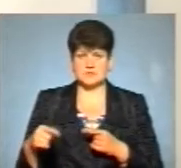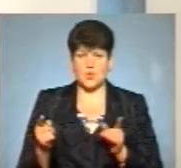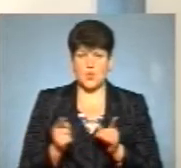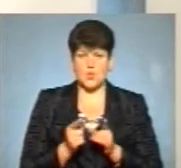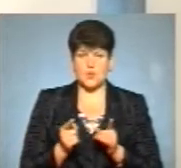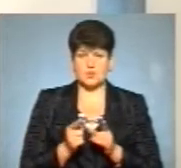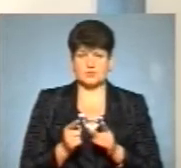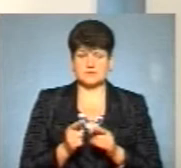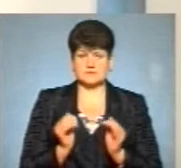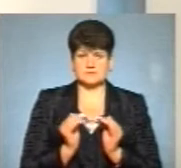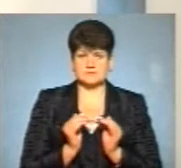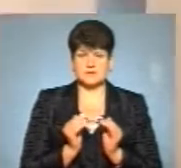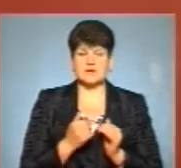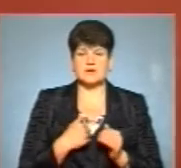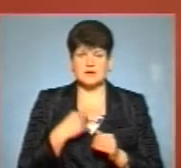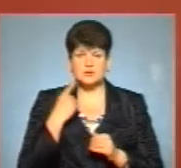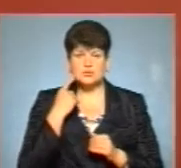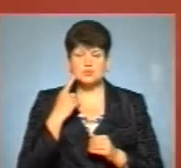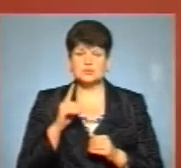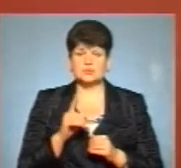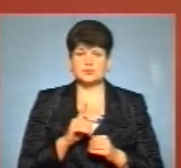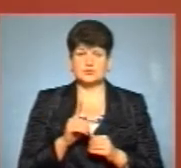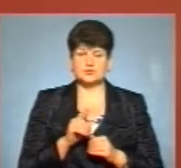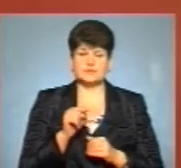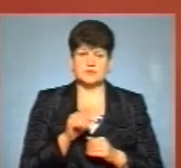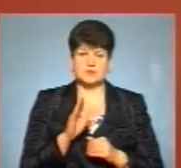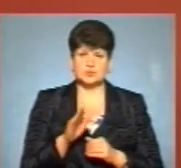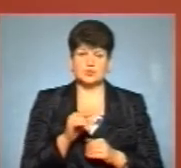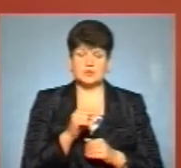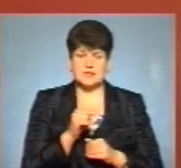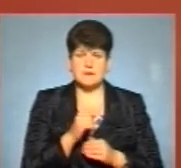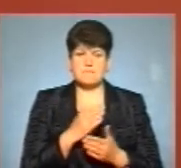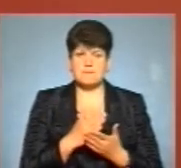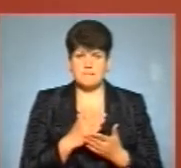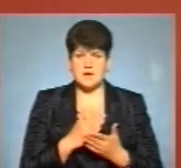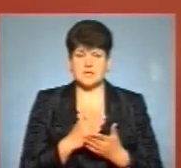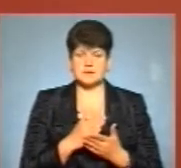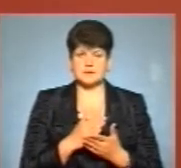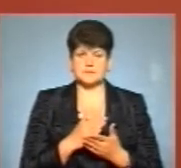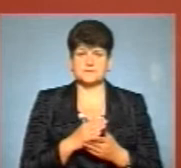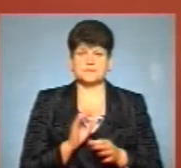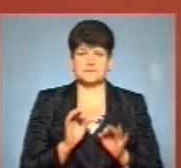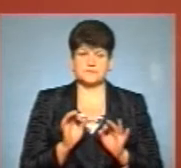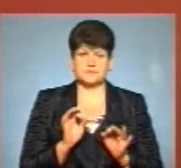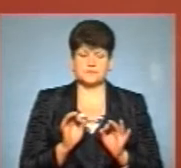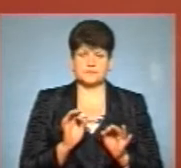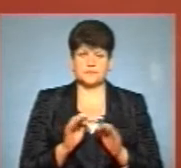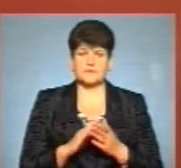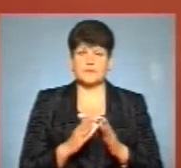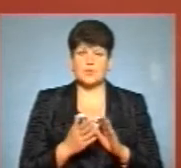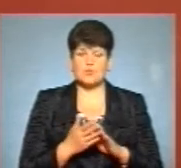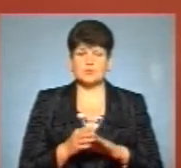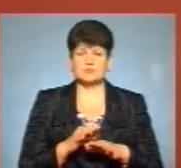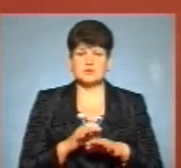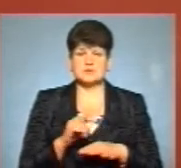короткий, невеликий, і я думаю, що вони будуть там мати сприйнятні умови для